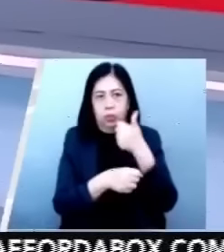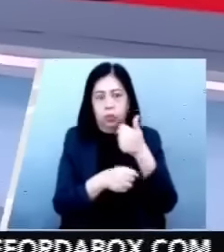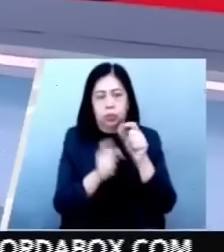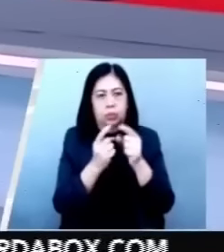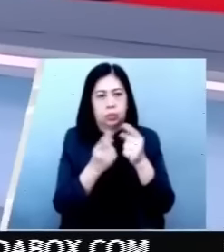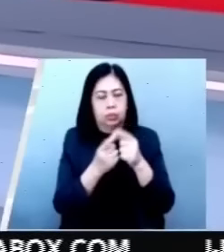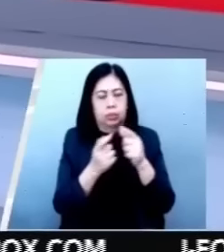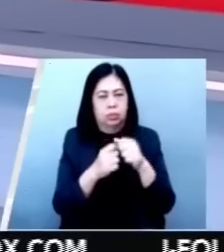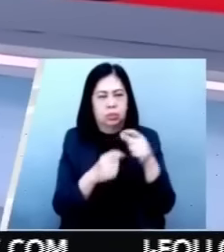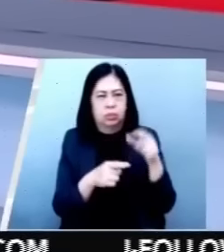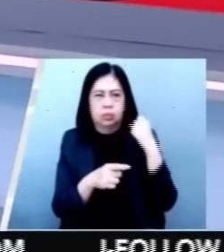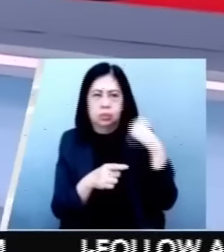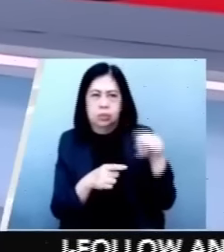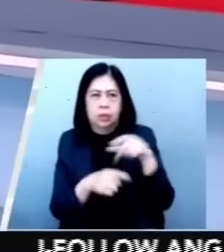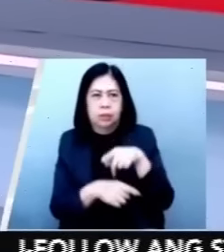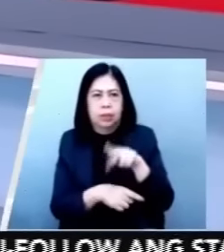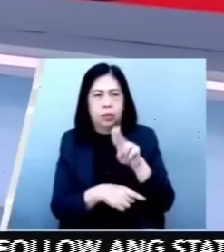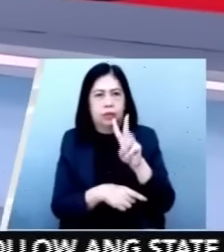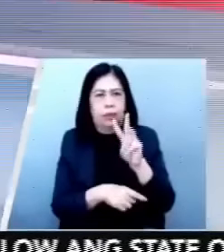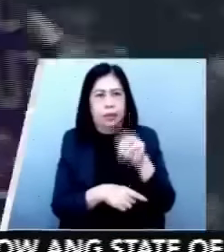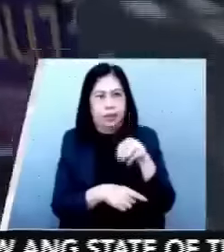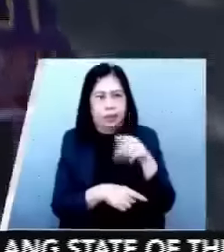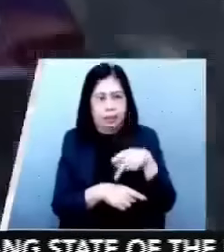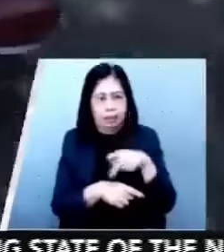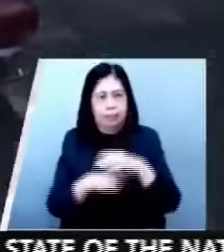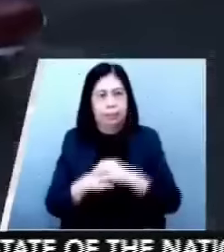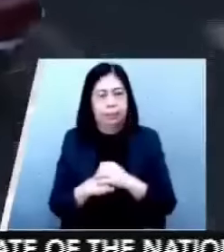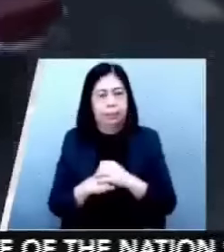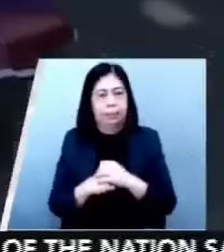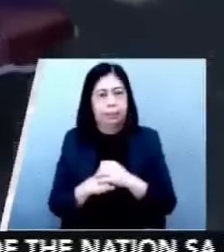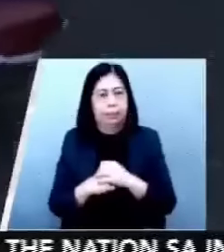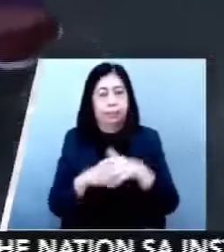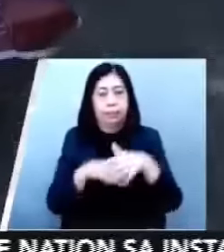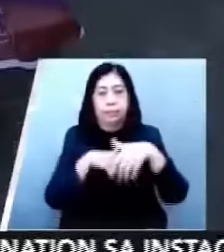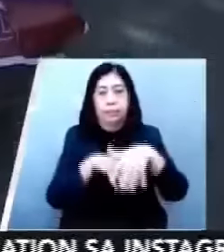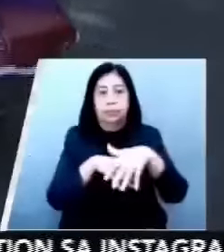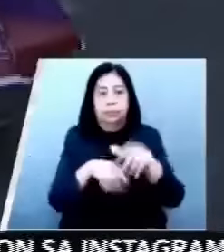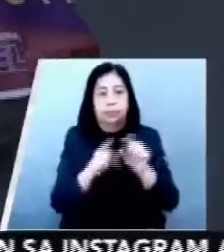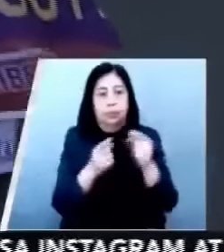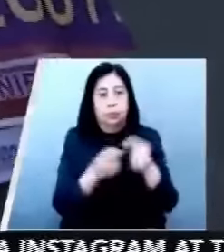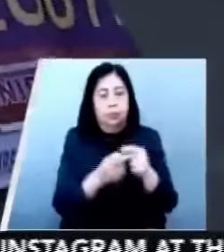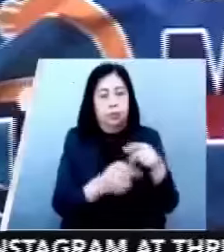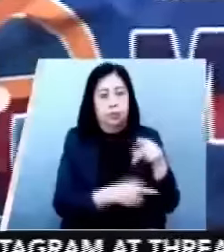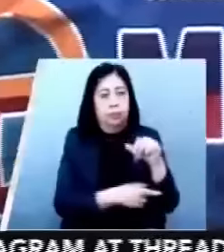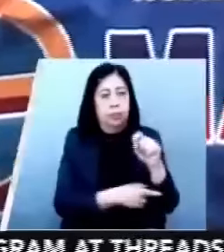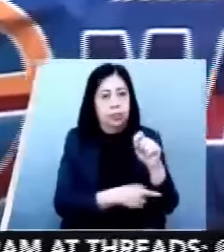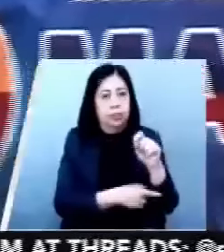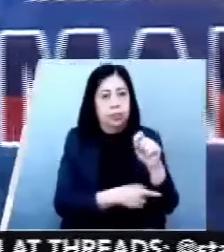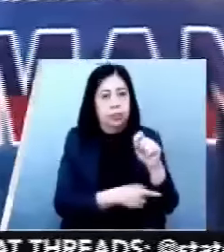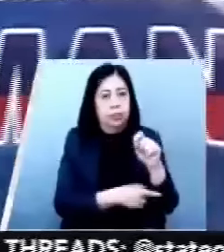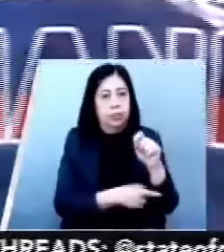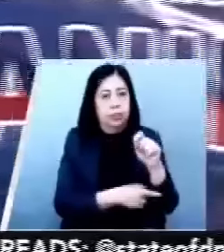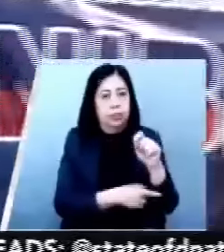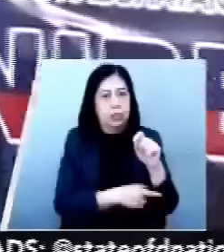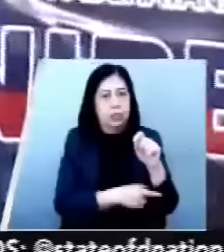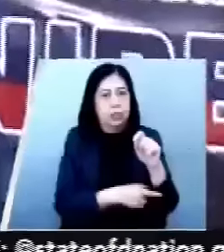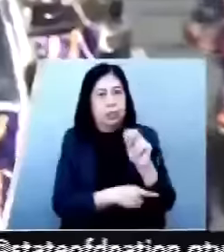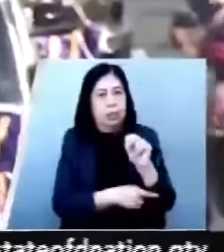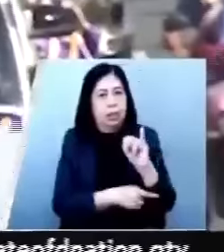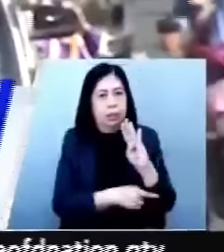pagtutol sa PUV Modernization Program. Magmamarcha ang grupong Piston at Manibela mula UP Diliman patungong Mendiola sa